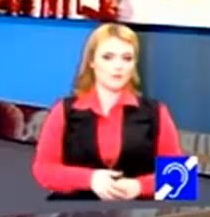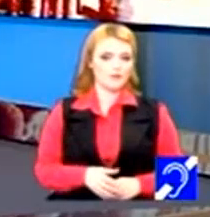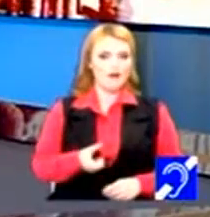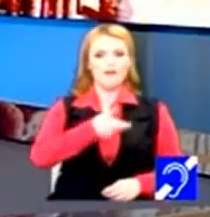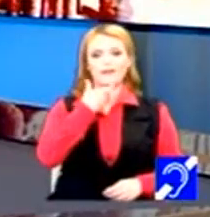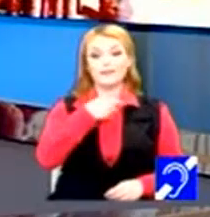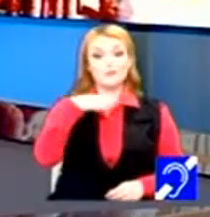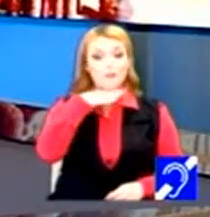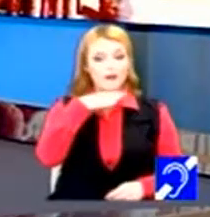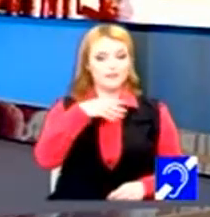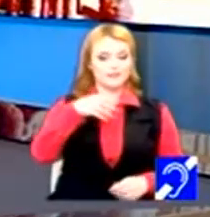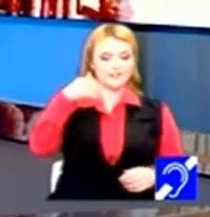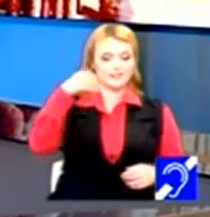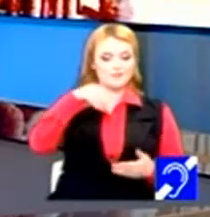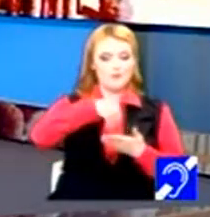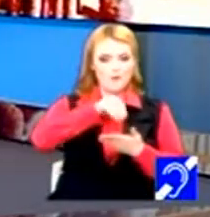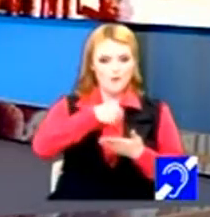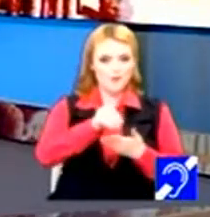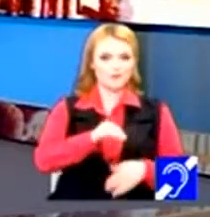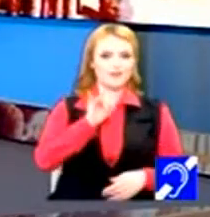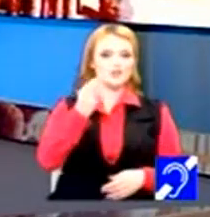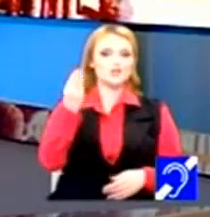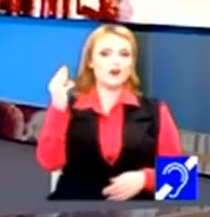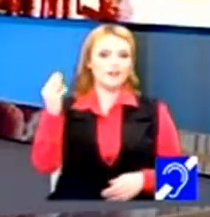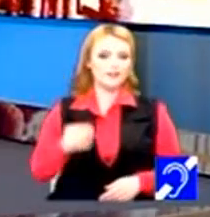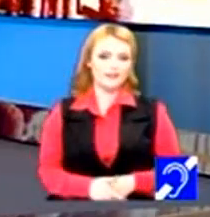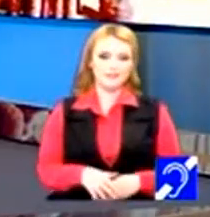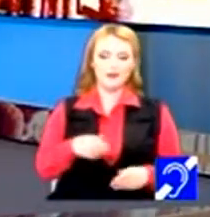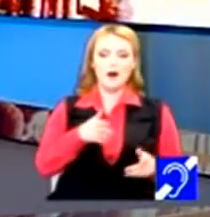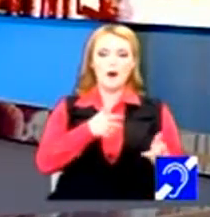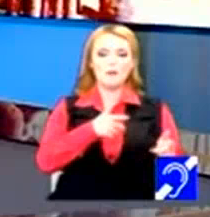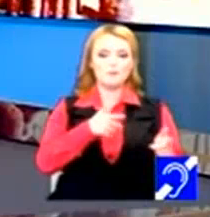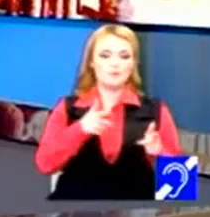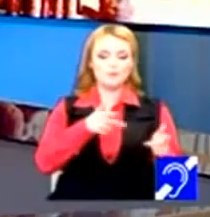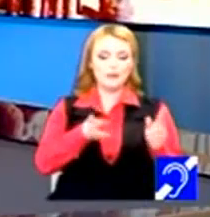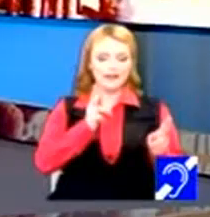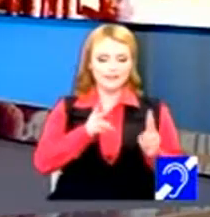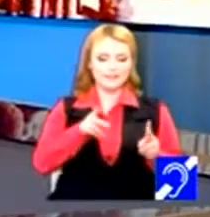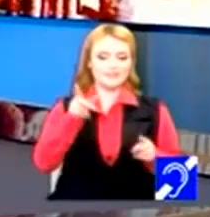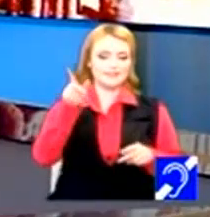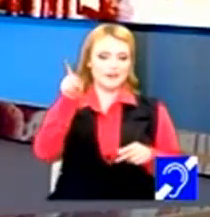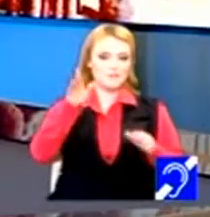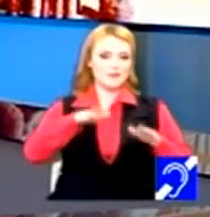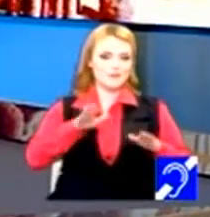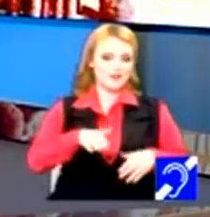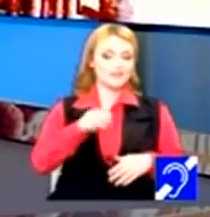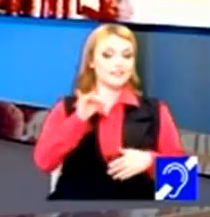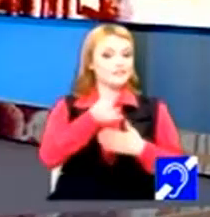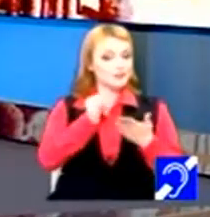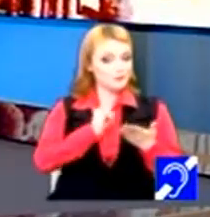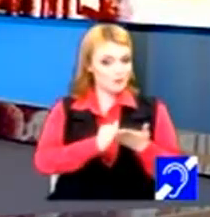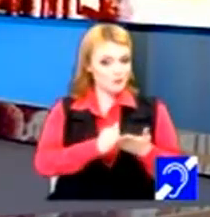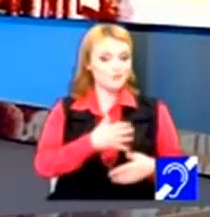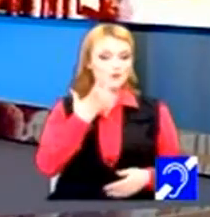Cârnați din carne de porc și cașcaval cu ciocolată sau chiar preparați cu vin. Sunt doar câteva dintre bunătățile ce au putut fi